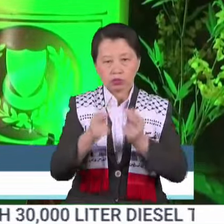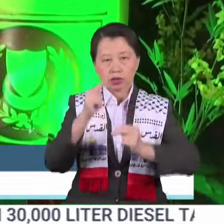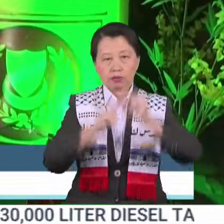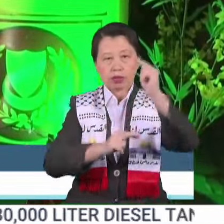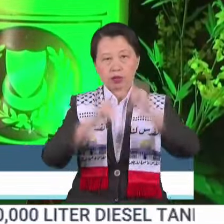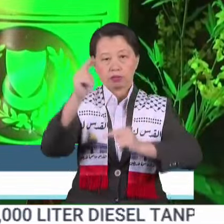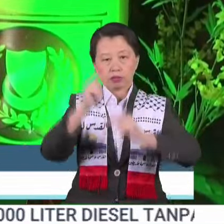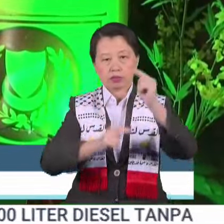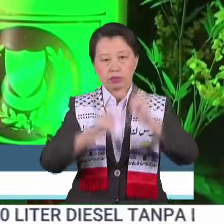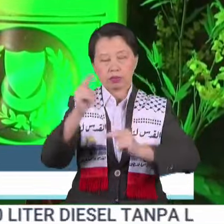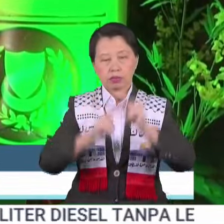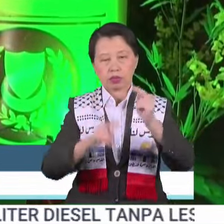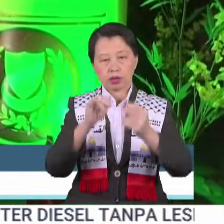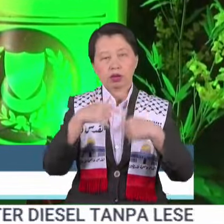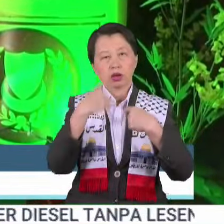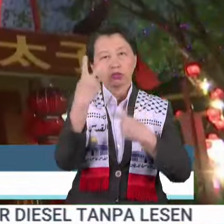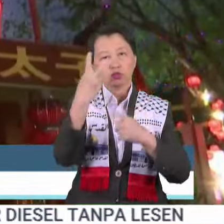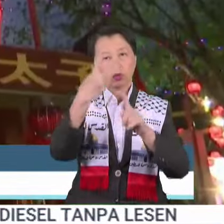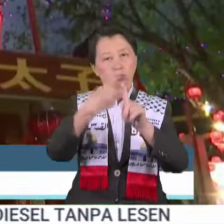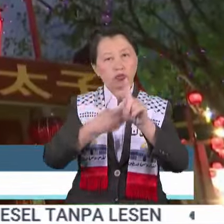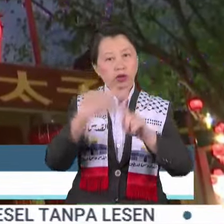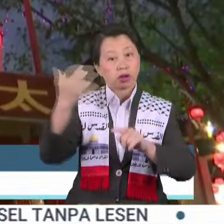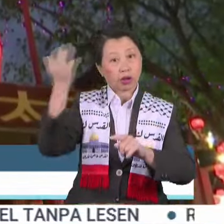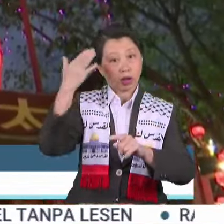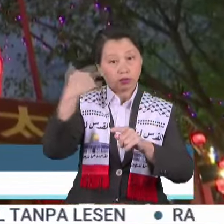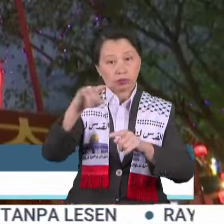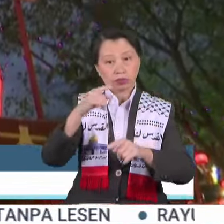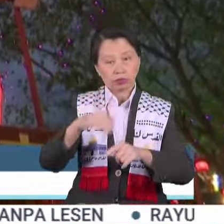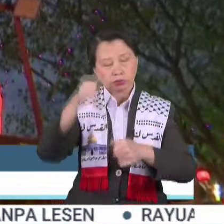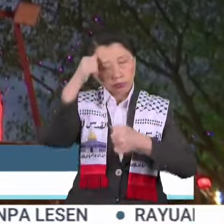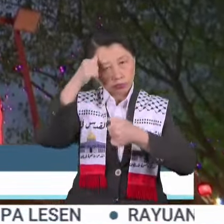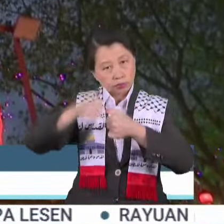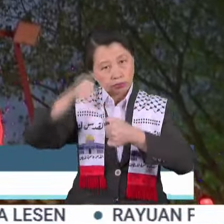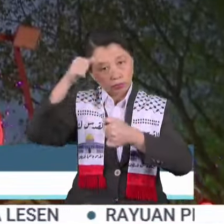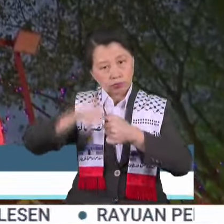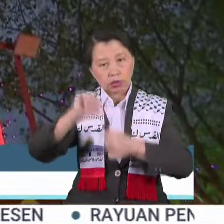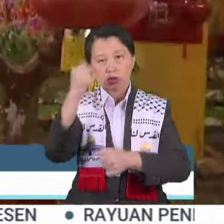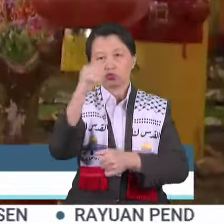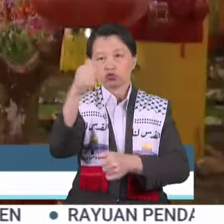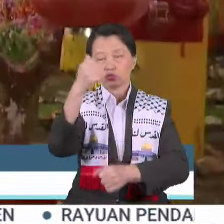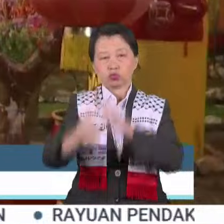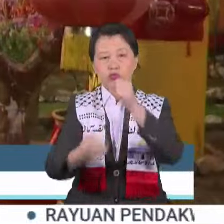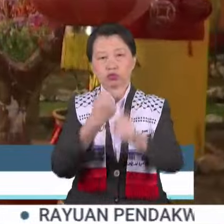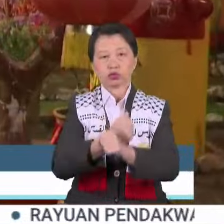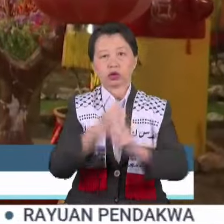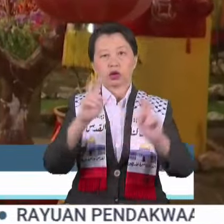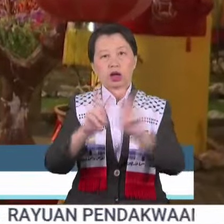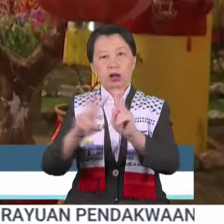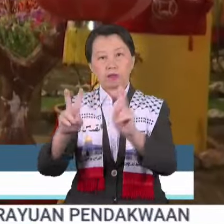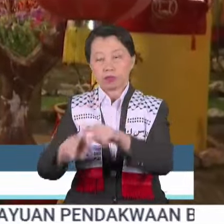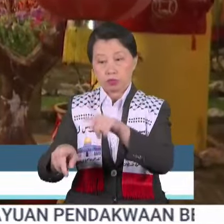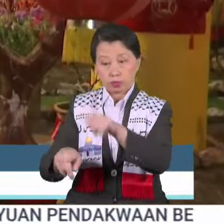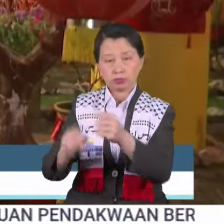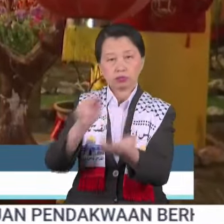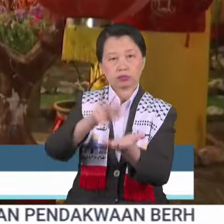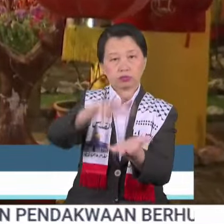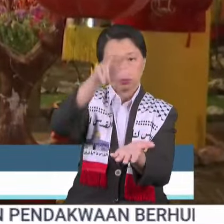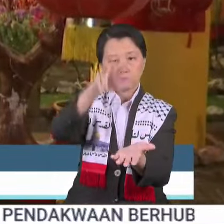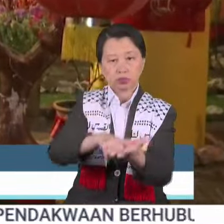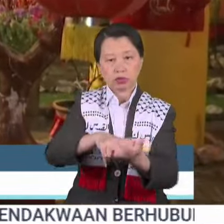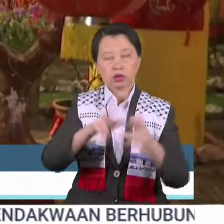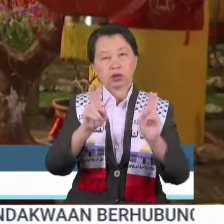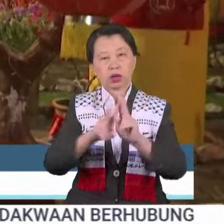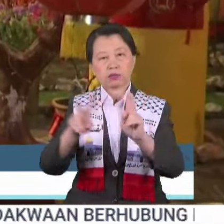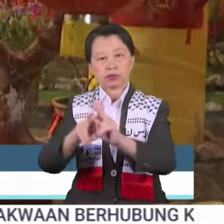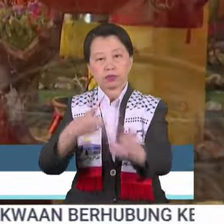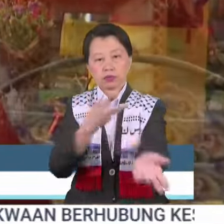pembinaan bermula sejak 2 bulan lalu bagi memperingati 10 tahun kampung itu diiktiraf sebagai